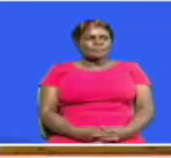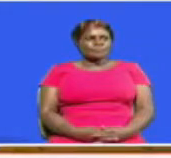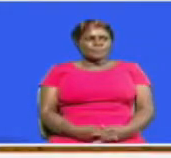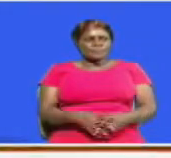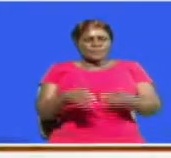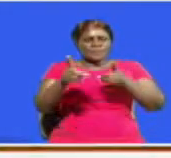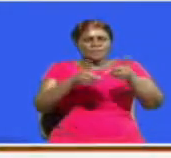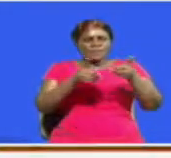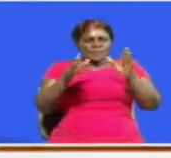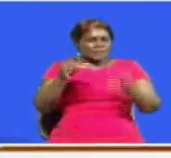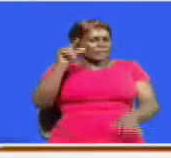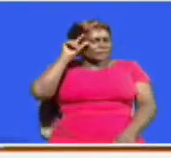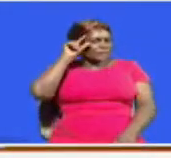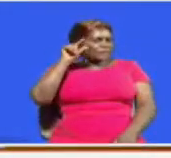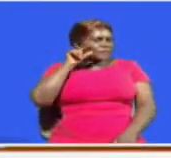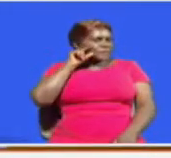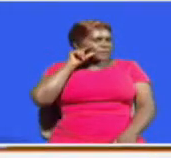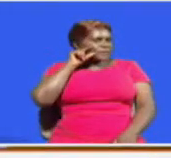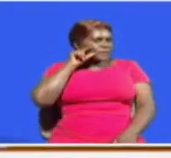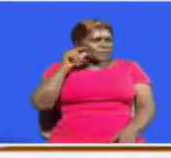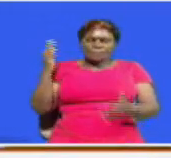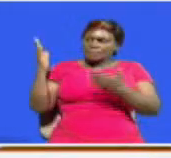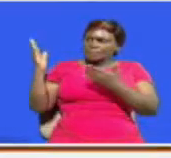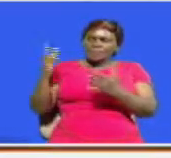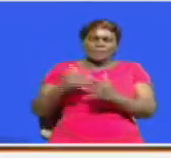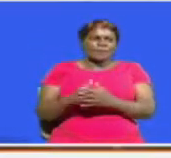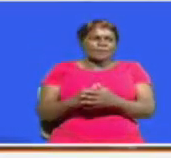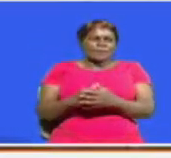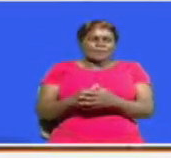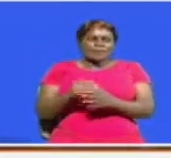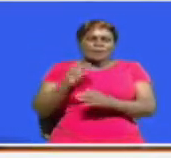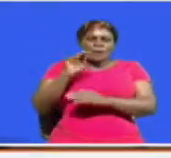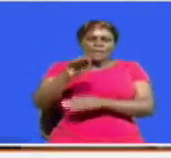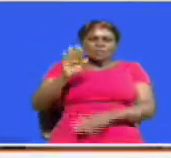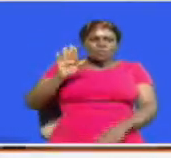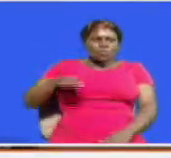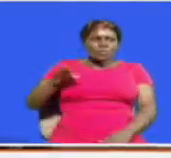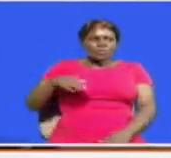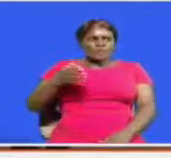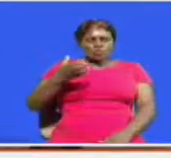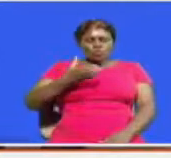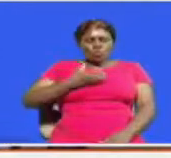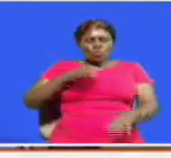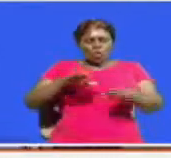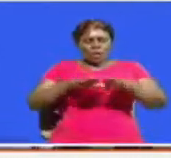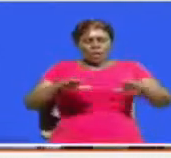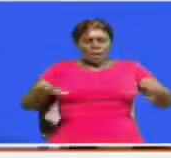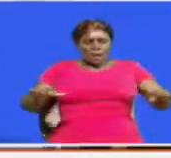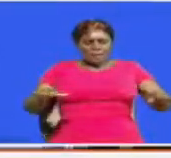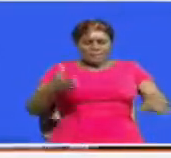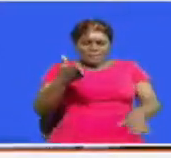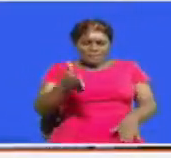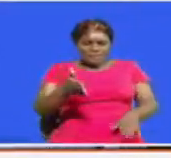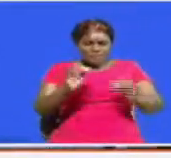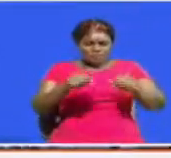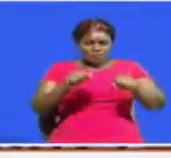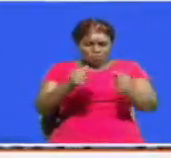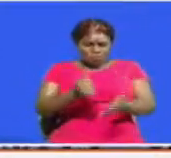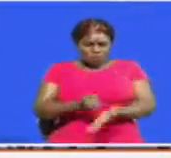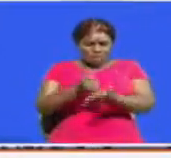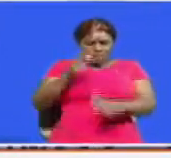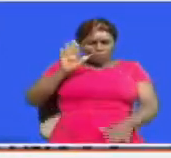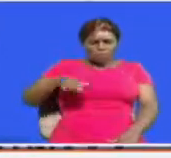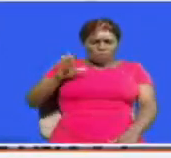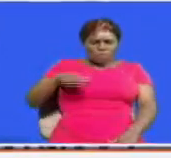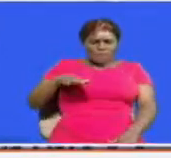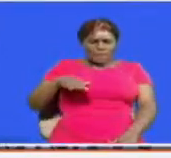Mkurugenzi wa jinsi ya kaunti ya Tana River Agri Nyangweso amekariri wito wanawake kumiliki ardhi, akisema hatua hiyo itawezesha